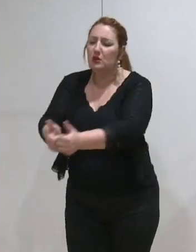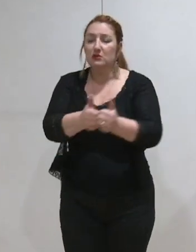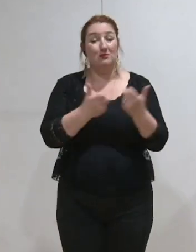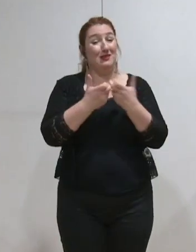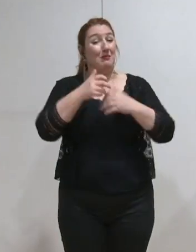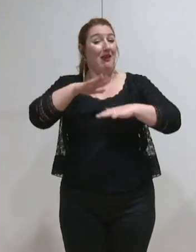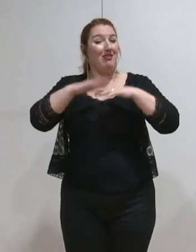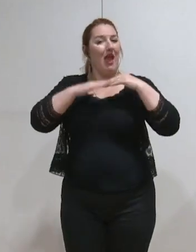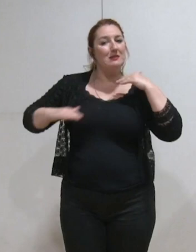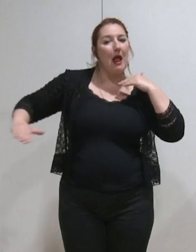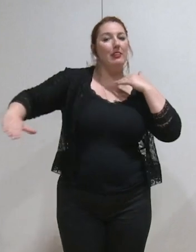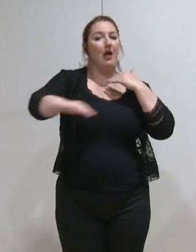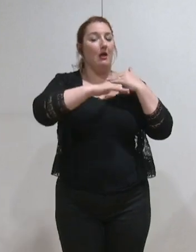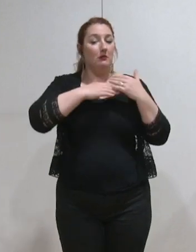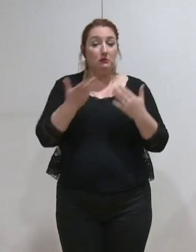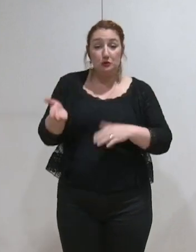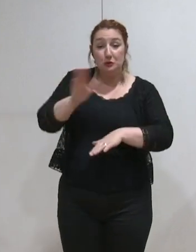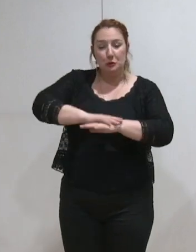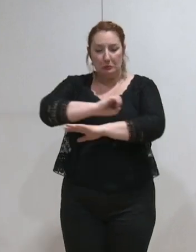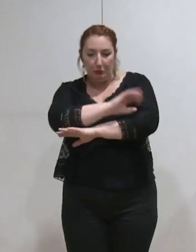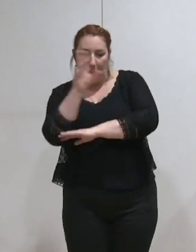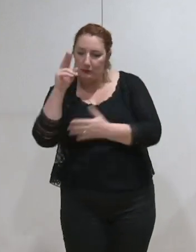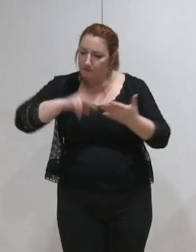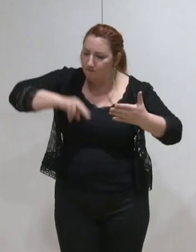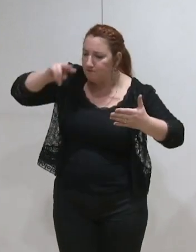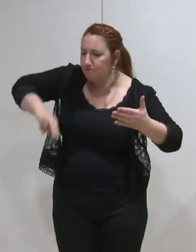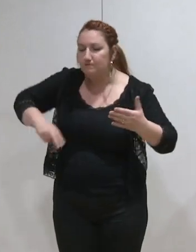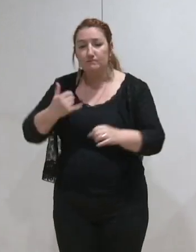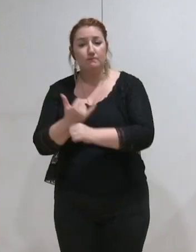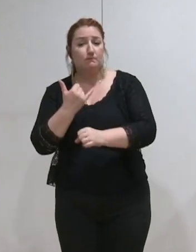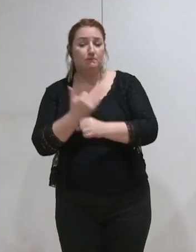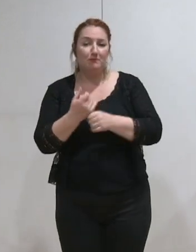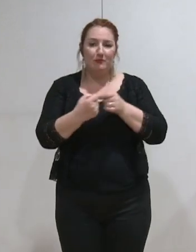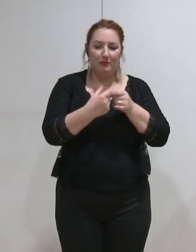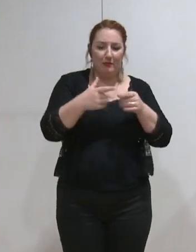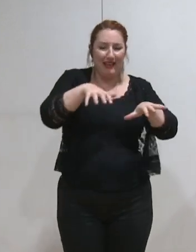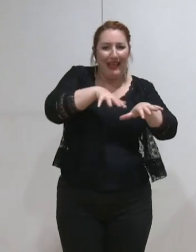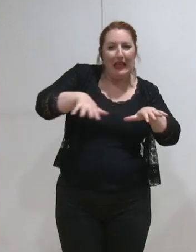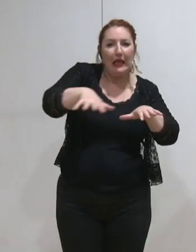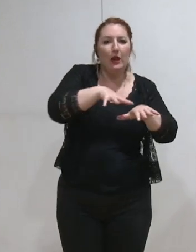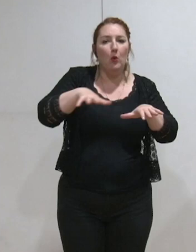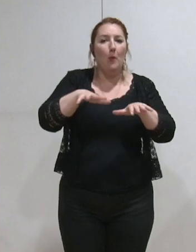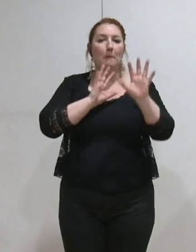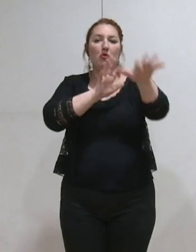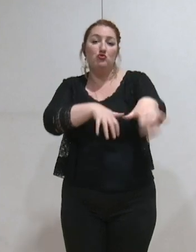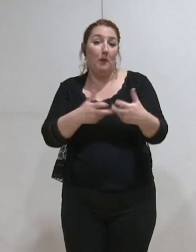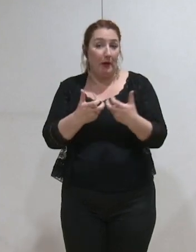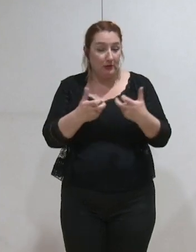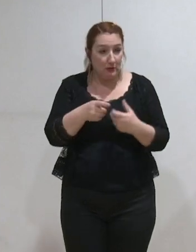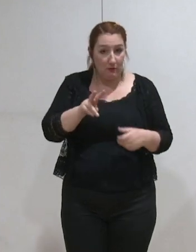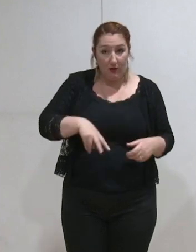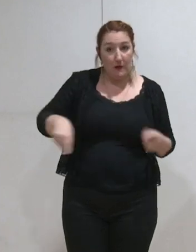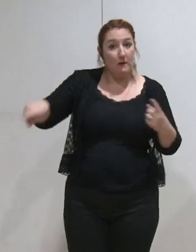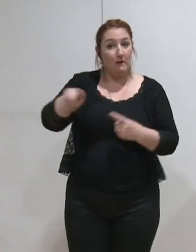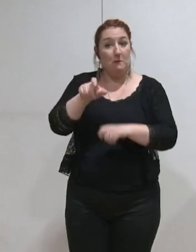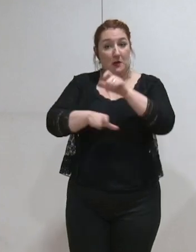presse que la concertation pour l'il Peugeot par exemple a été vécu très très mal par